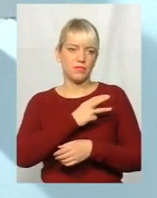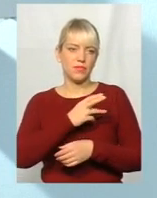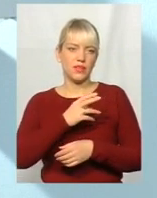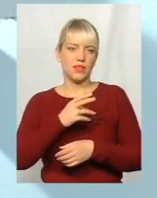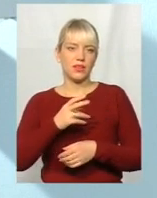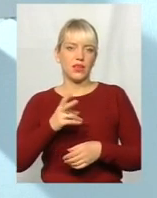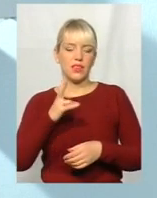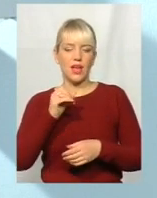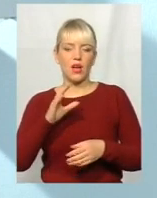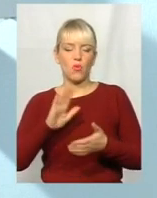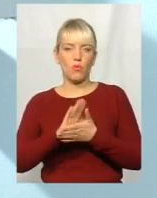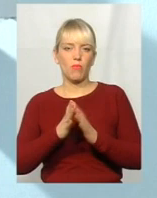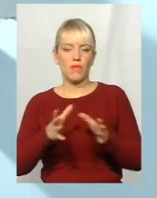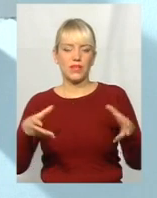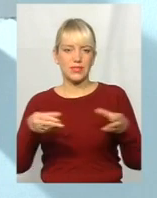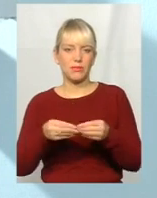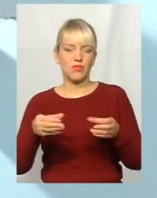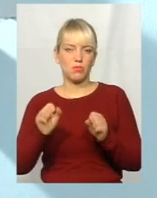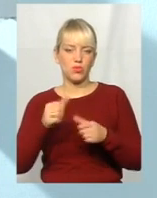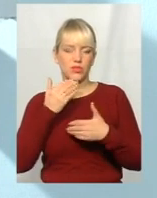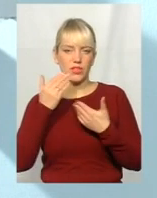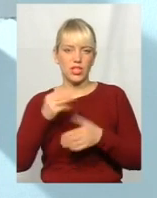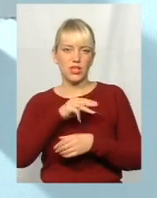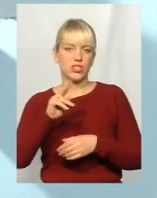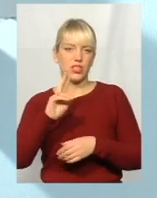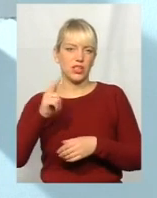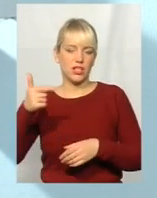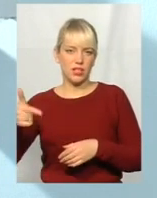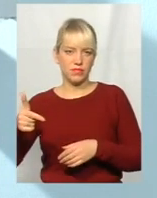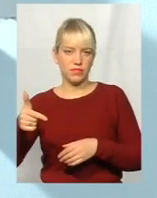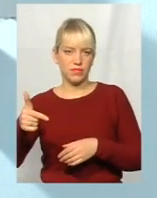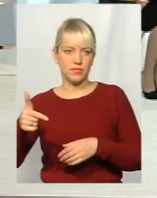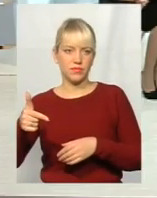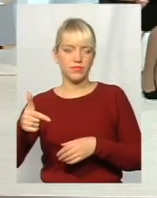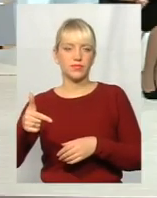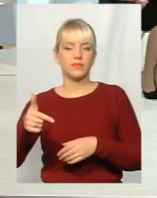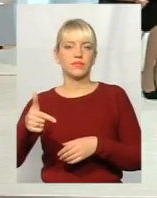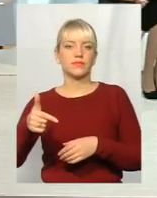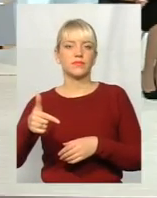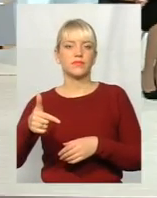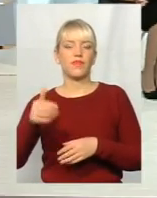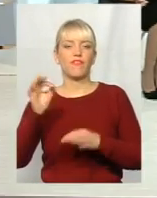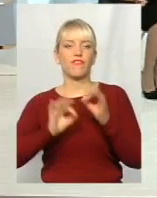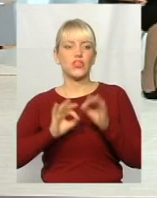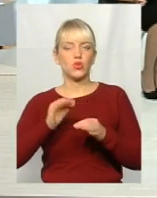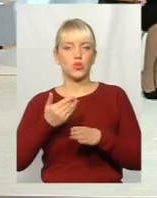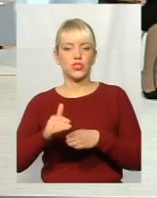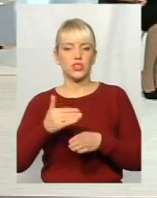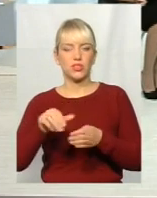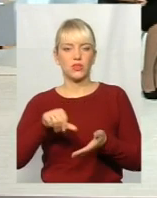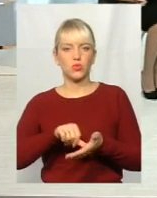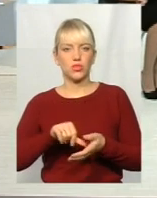умовах співфінансування, будь ласка, вони можуть звертатися в управління житлово-комунального господарства. Відсоток, частка